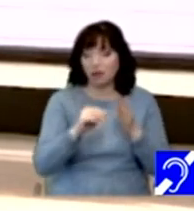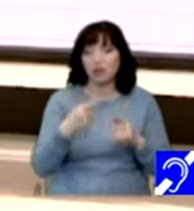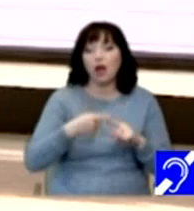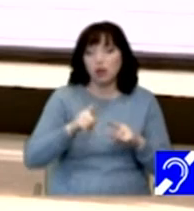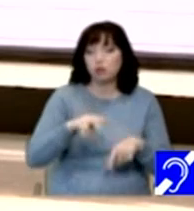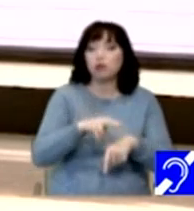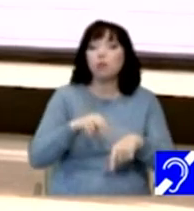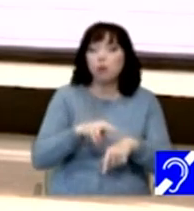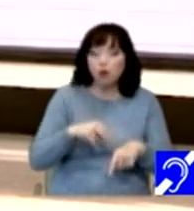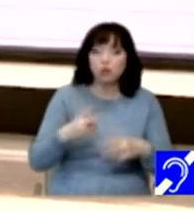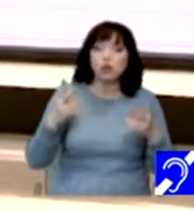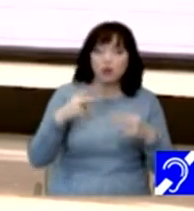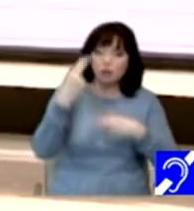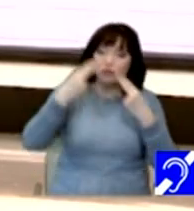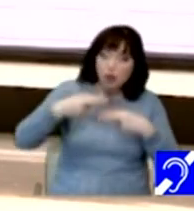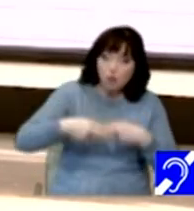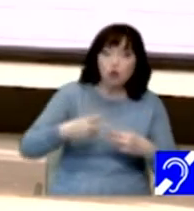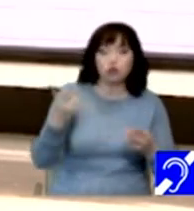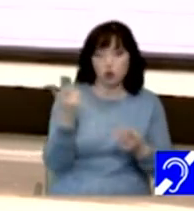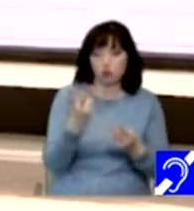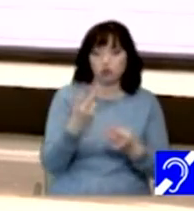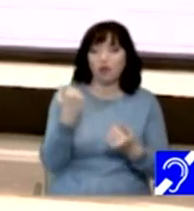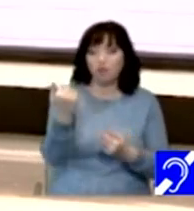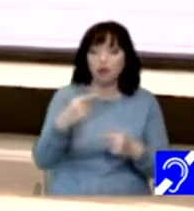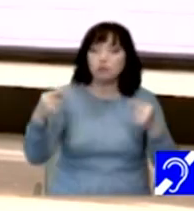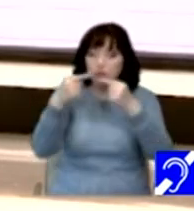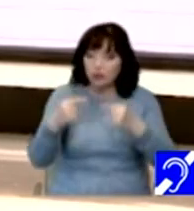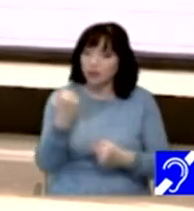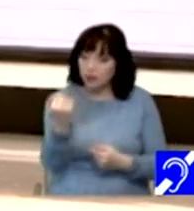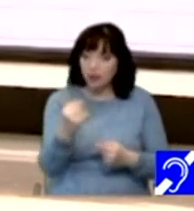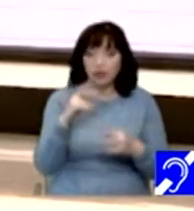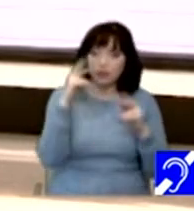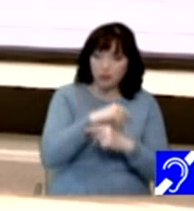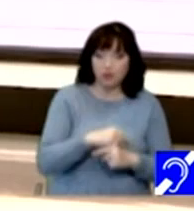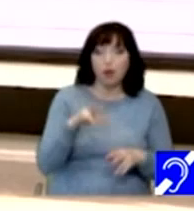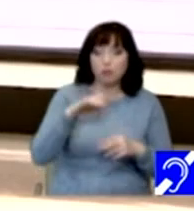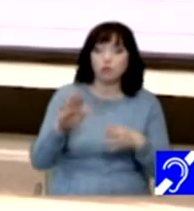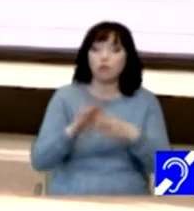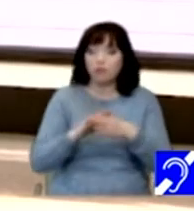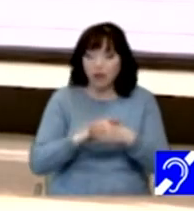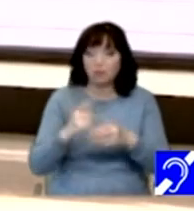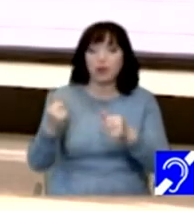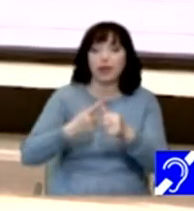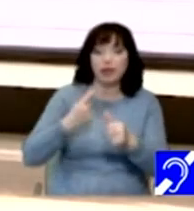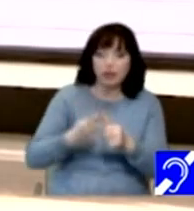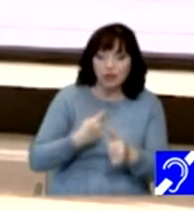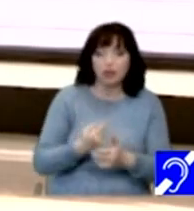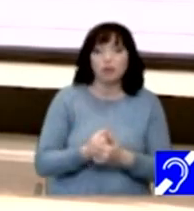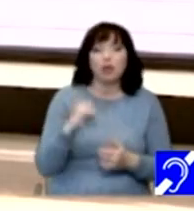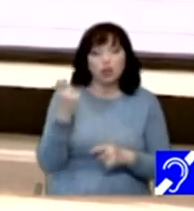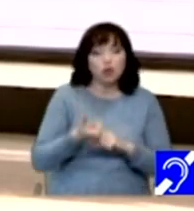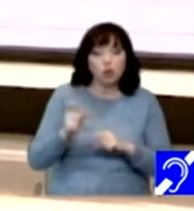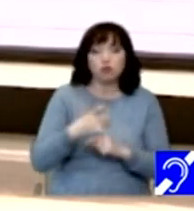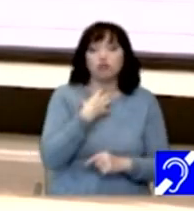legii au nevoie în momentul în care ajungeți la punctul de trecere a frontierei. În continuare avem numele dumneavoastră și prenumele și e extrem